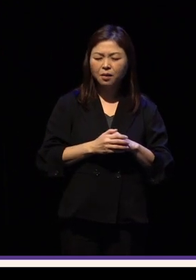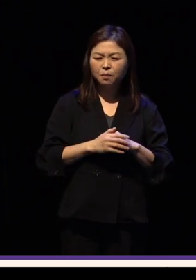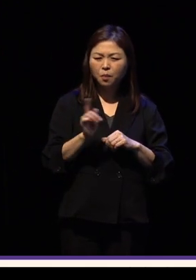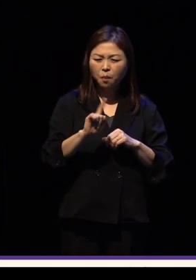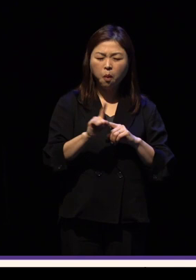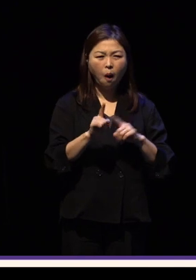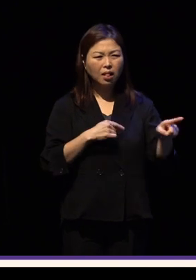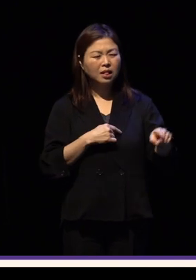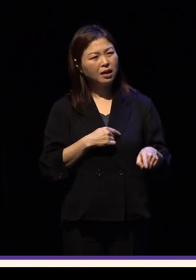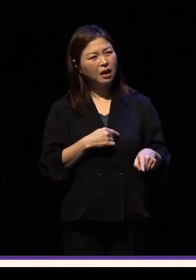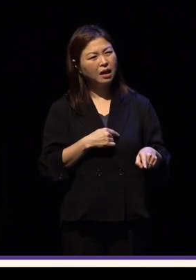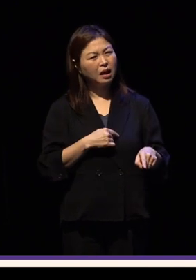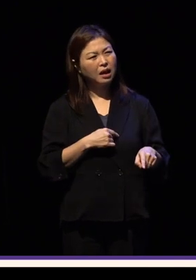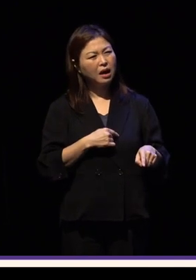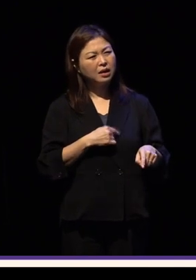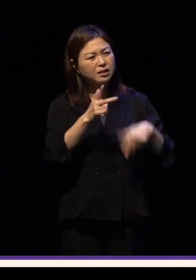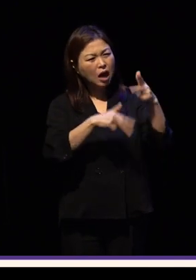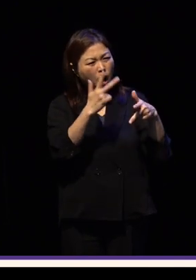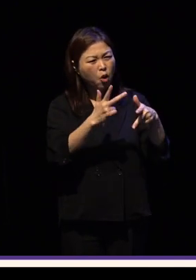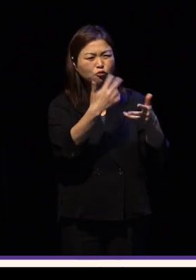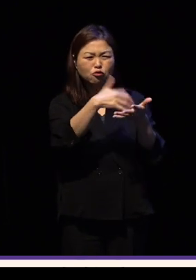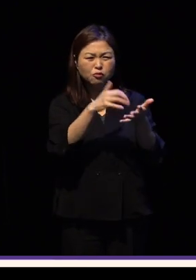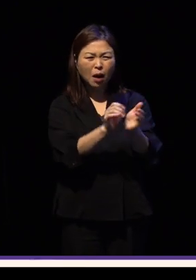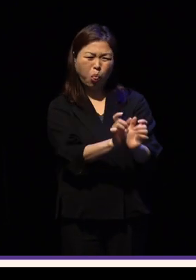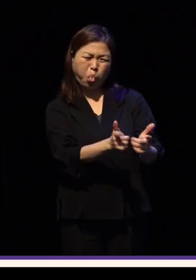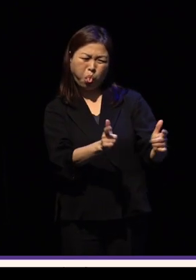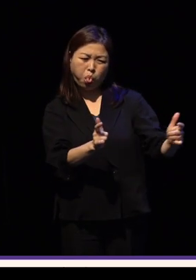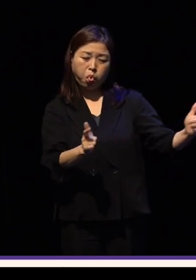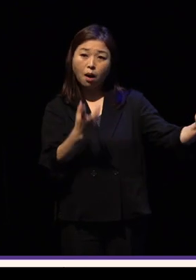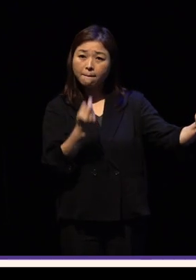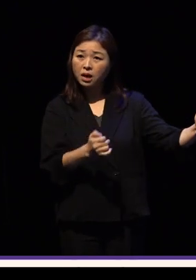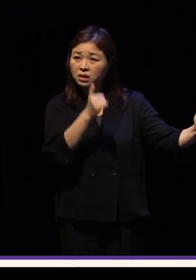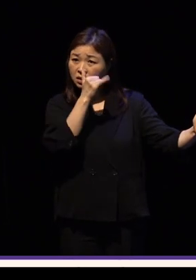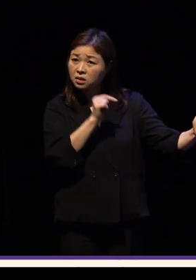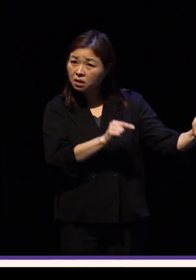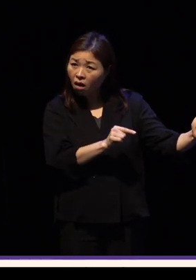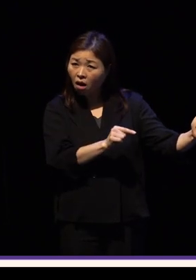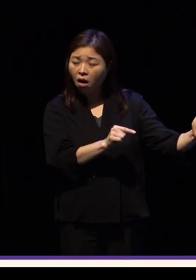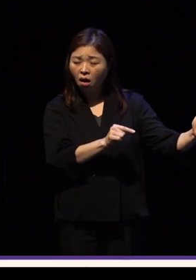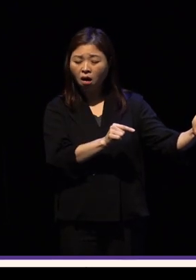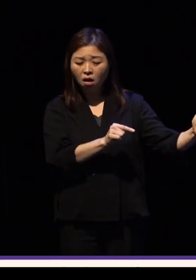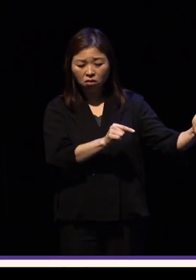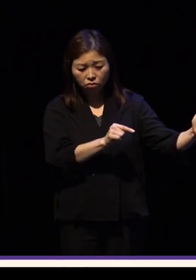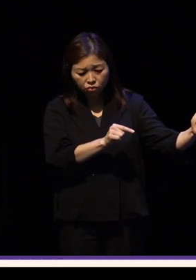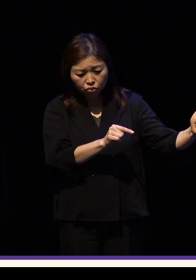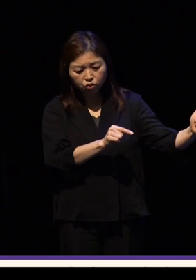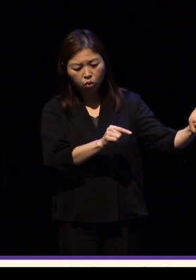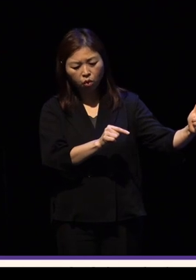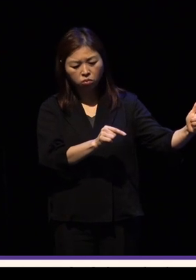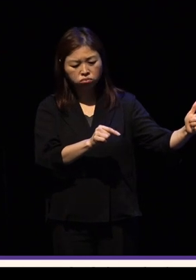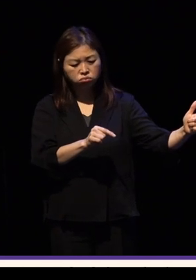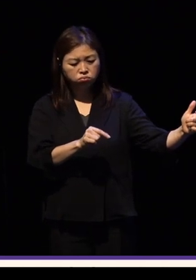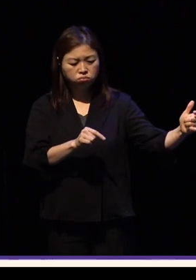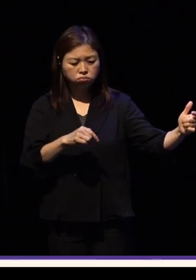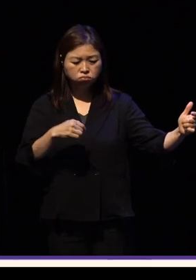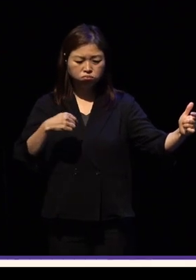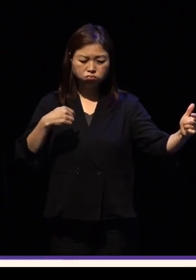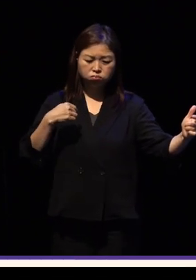또 동일한 방식으로 공모하는 부분에 대해서도 많은 문제 제기가